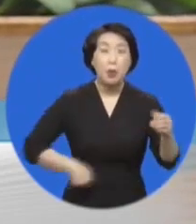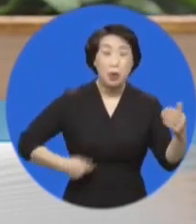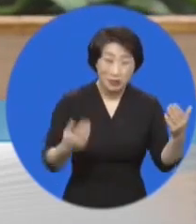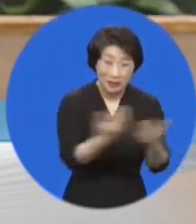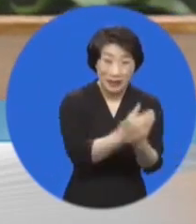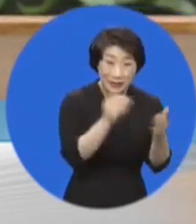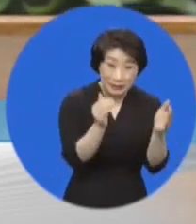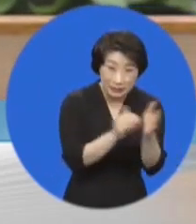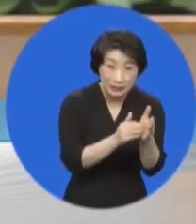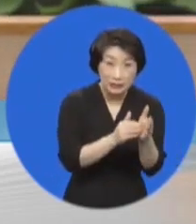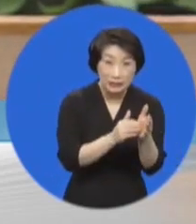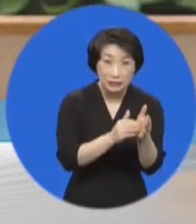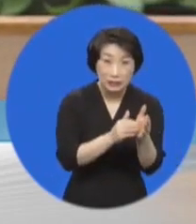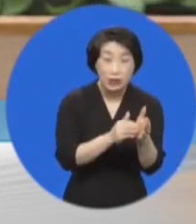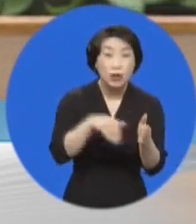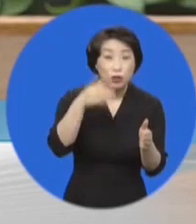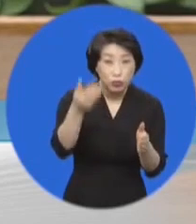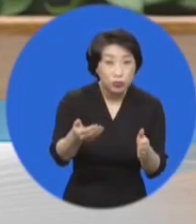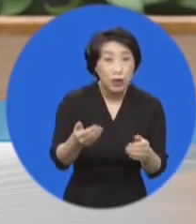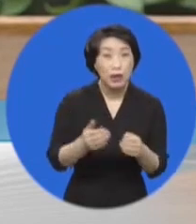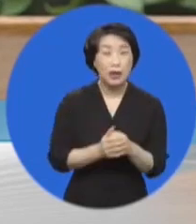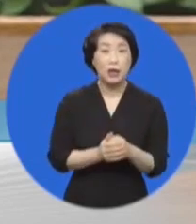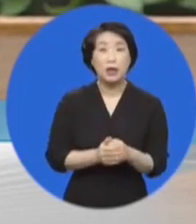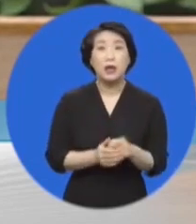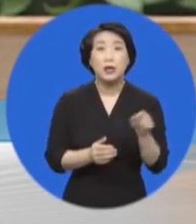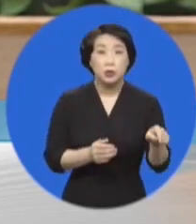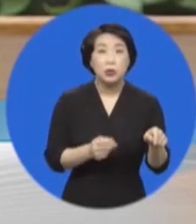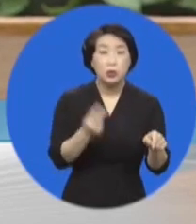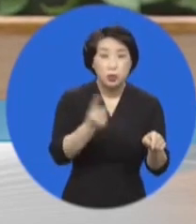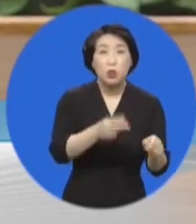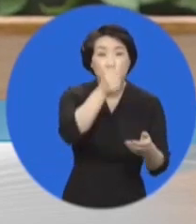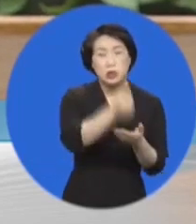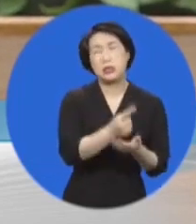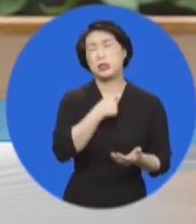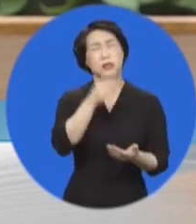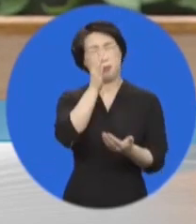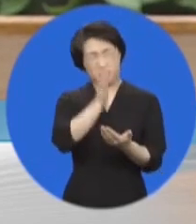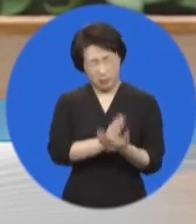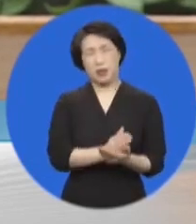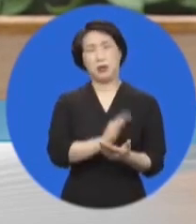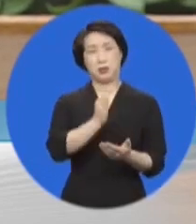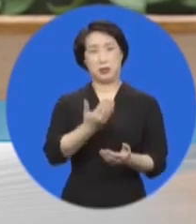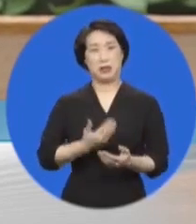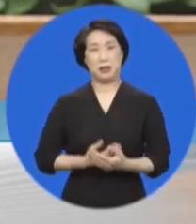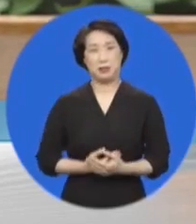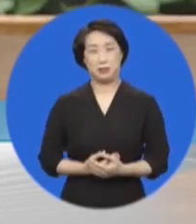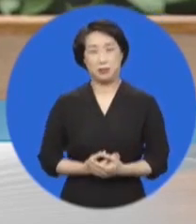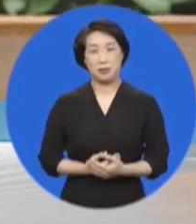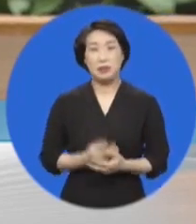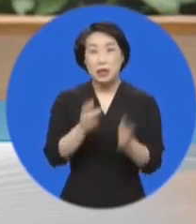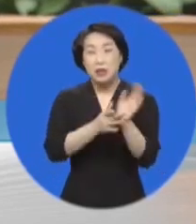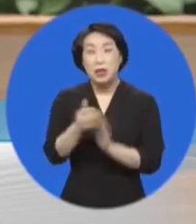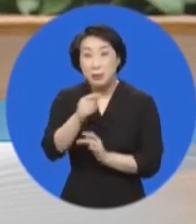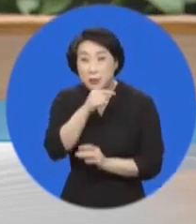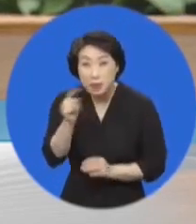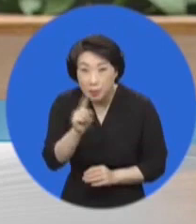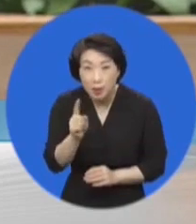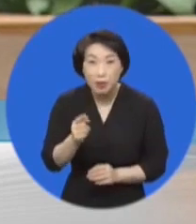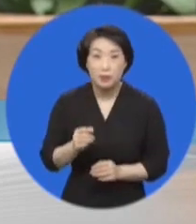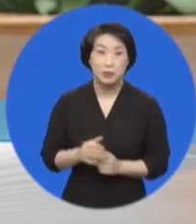회개하면 두 번 다시 그제는 지면 안 됐는다. 예수의